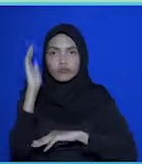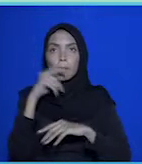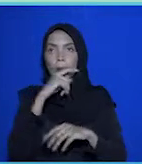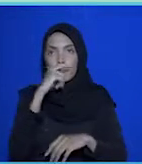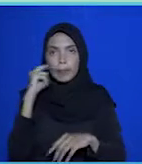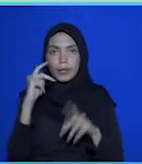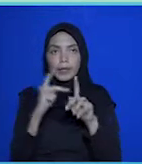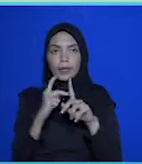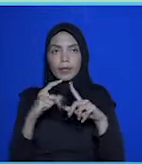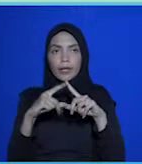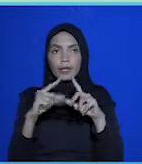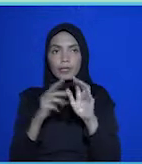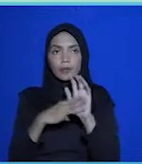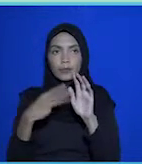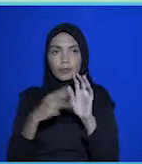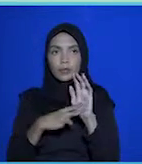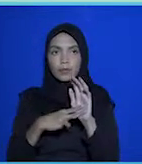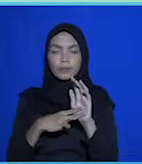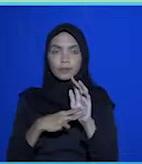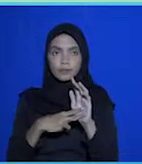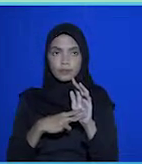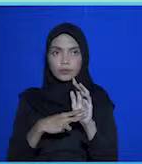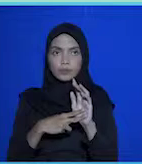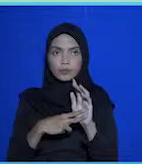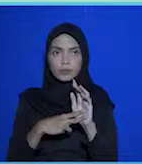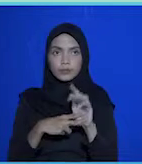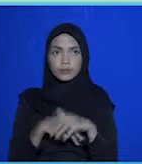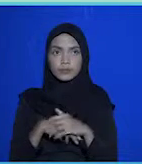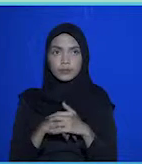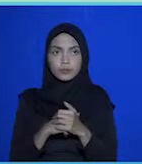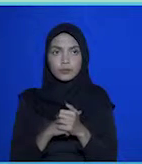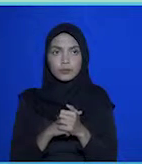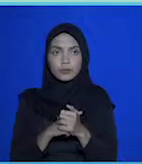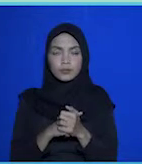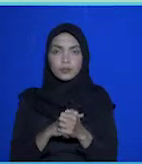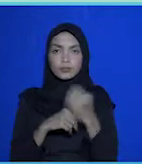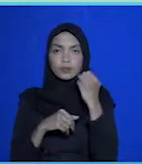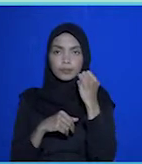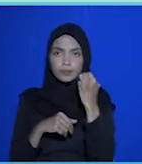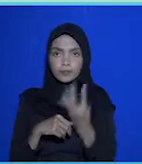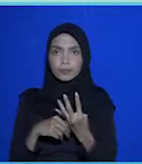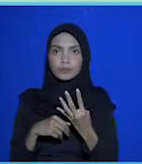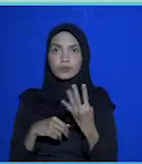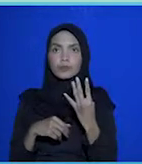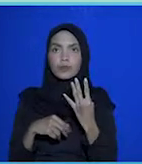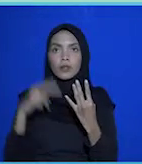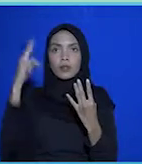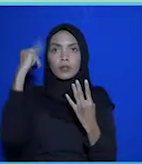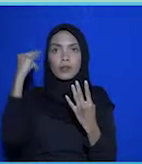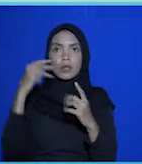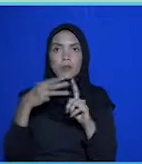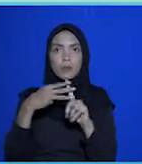Harmen. Berikutnya kita undang Pak Kepala BMKG Ibu